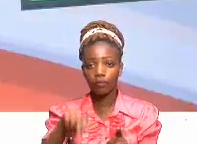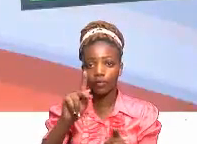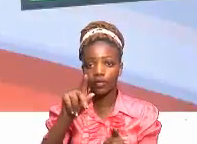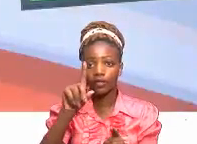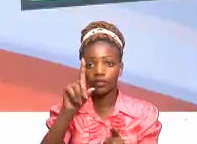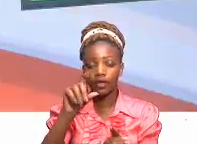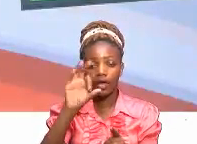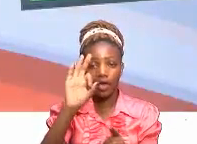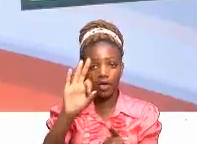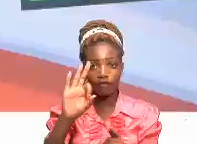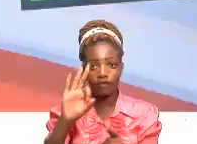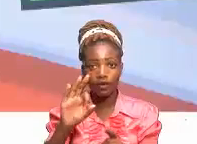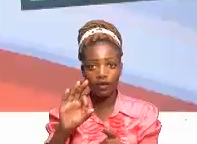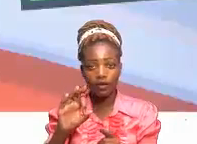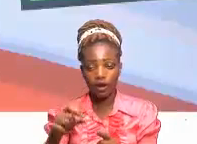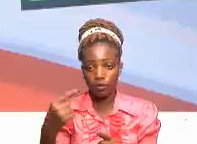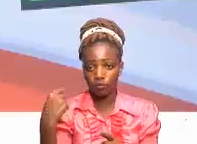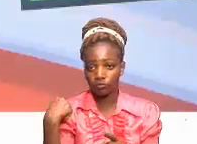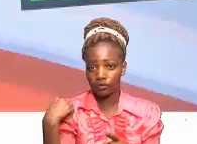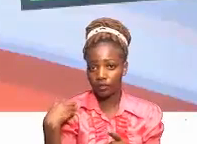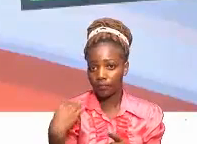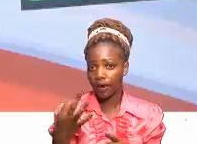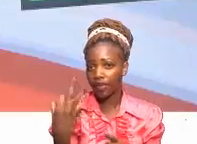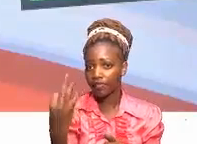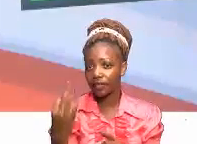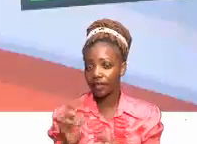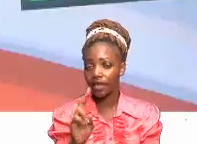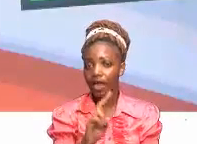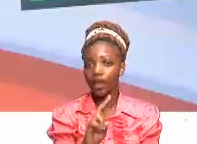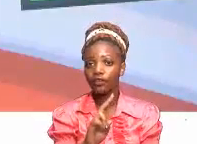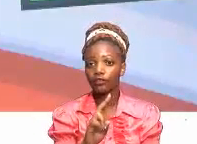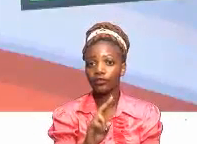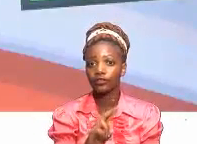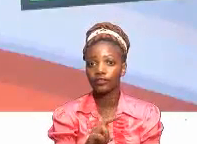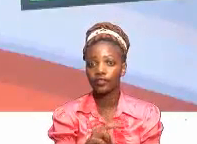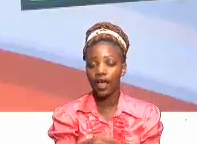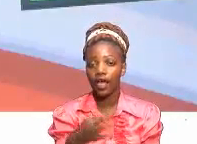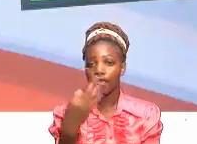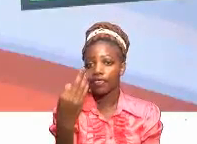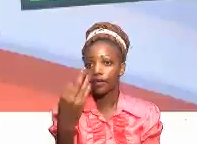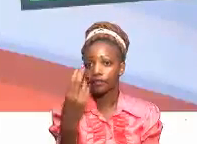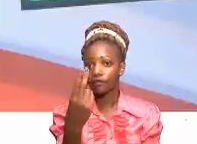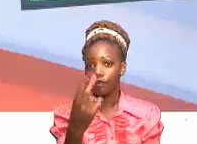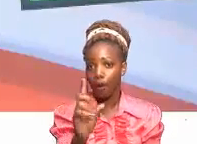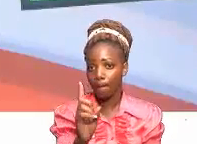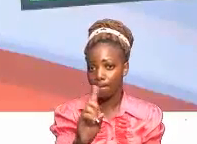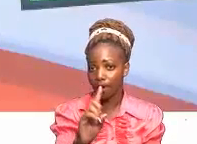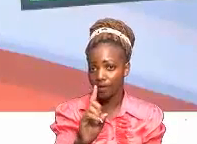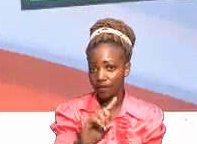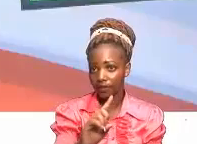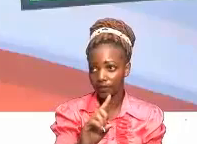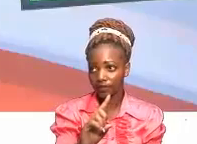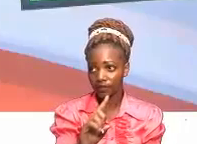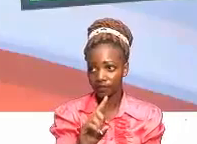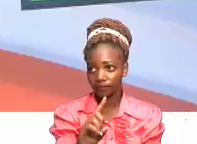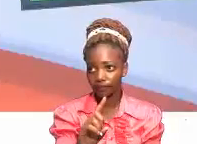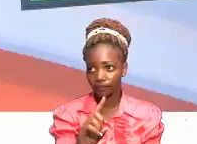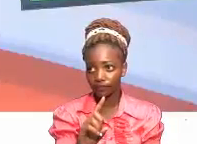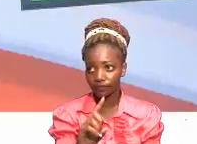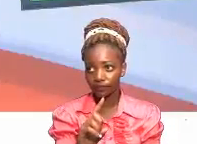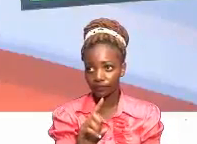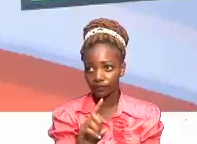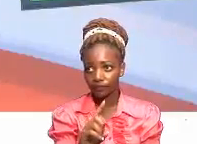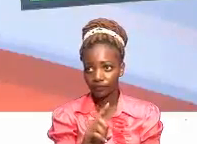akiridhisha nafasi ya tatu kwa muda wa dakika 34.9 nukta 9 samahani